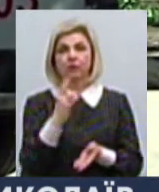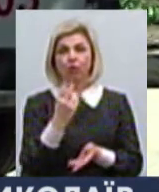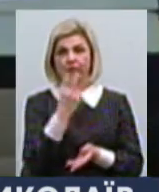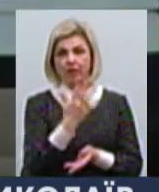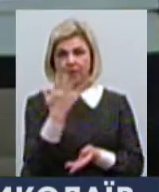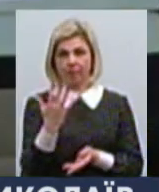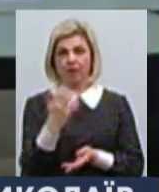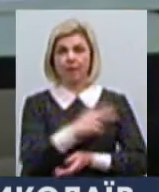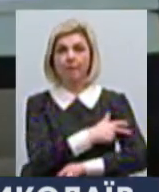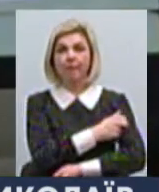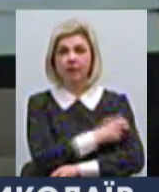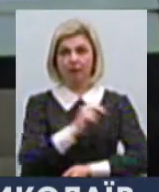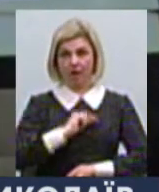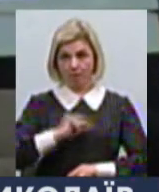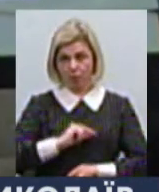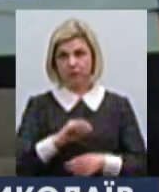25 медичних працівників захворіло.